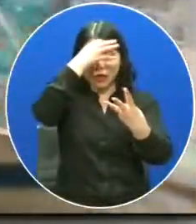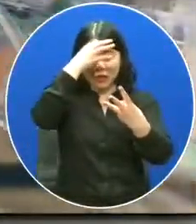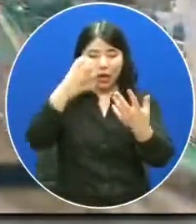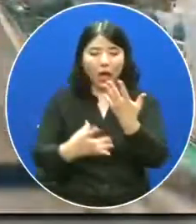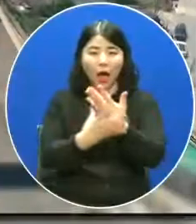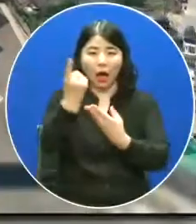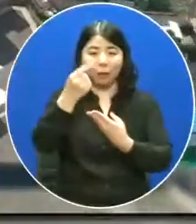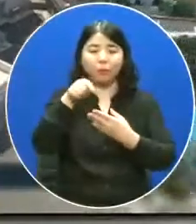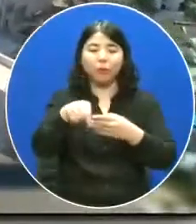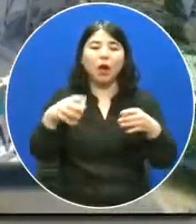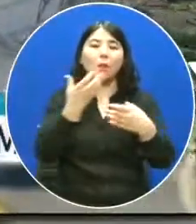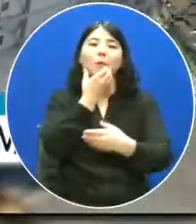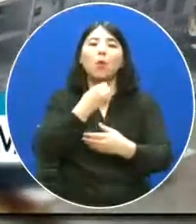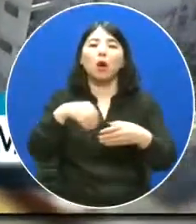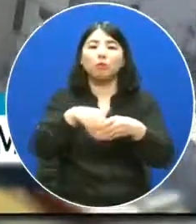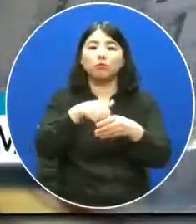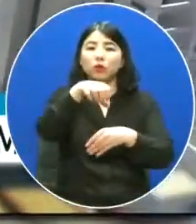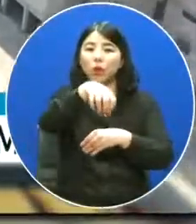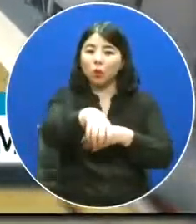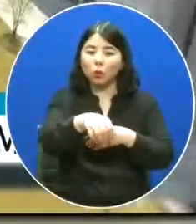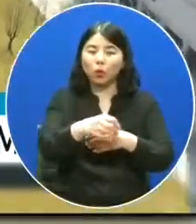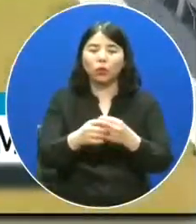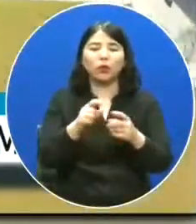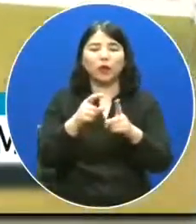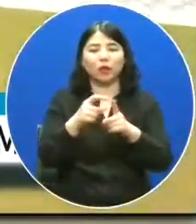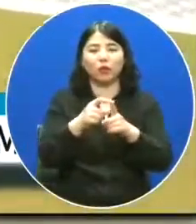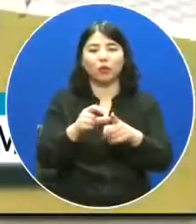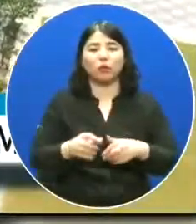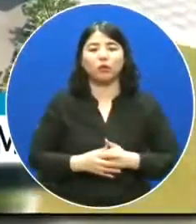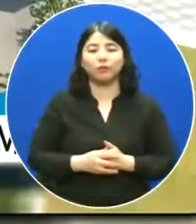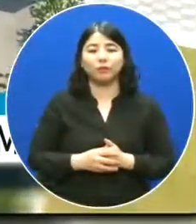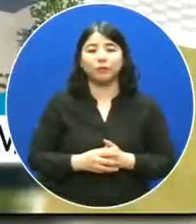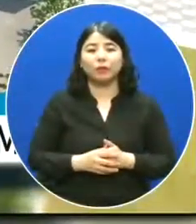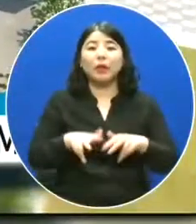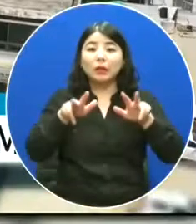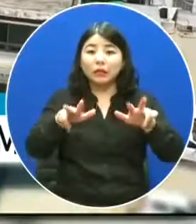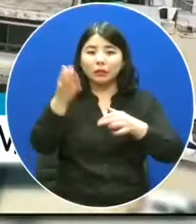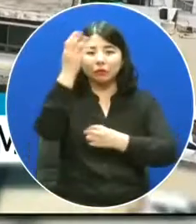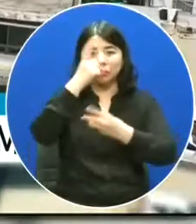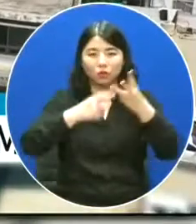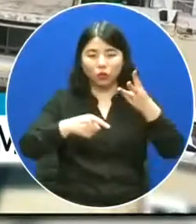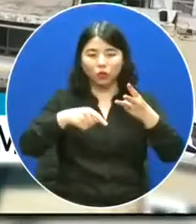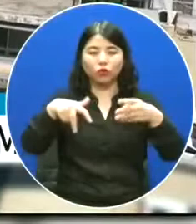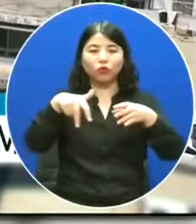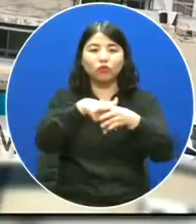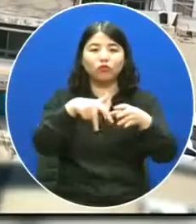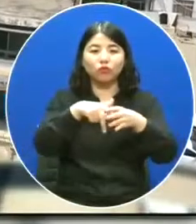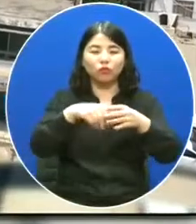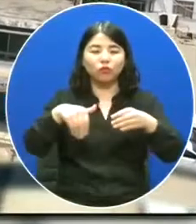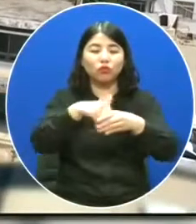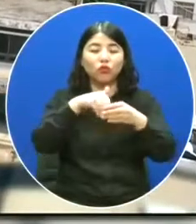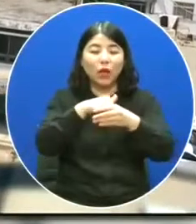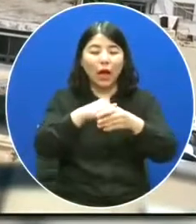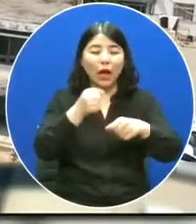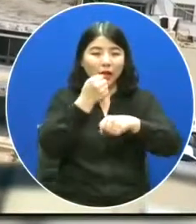제공하는 복합문화공간을 뜻하는 합성어라고 합니다. 현재 청주문화제조창